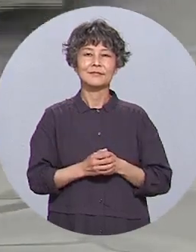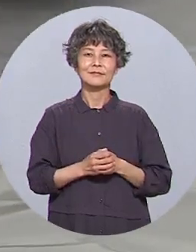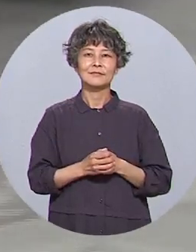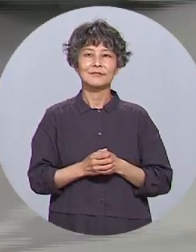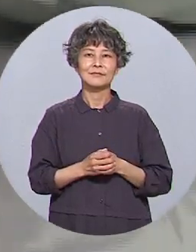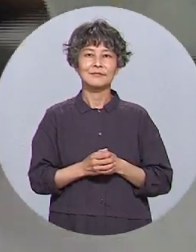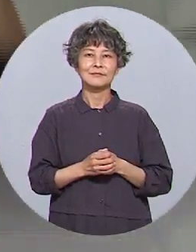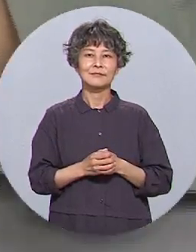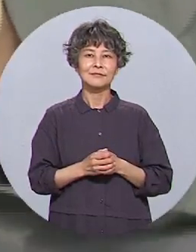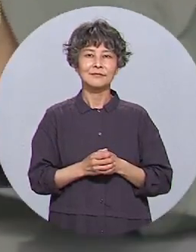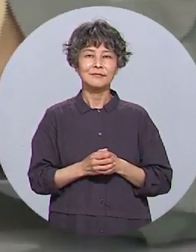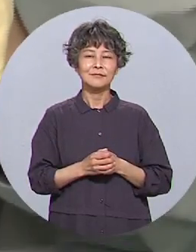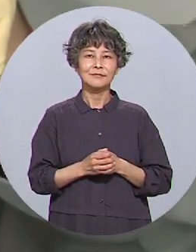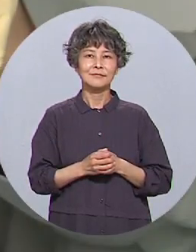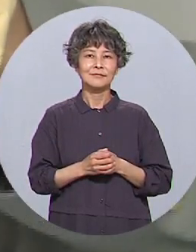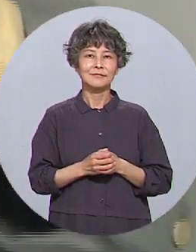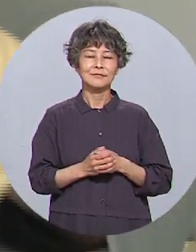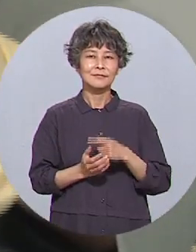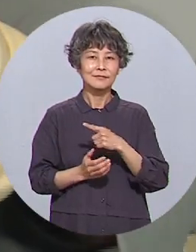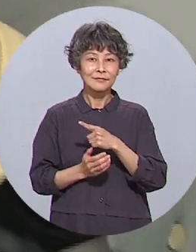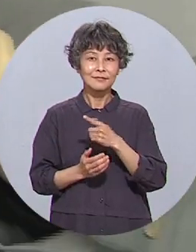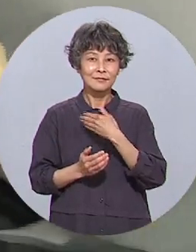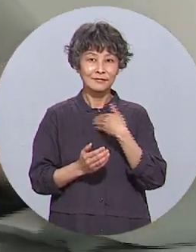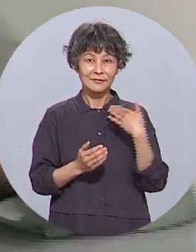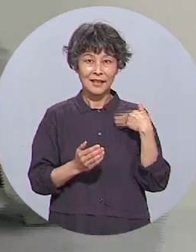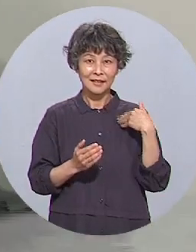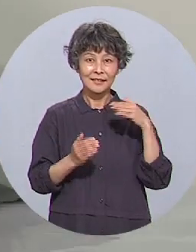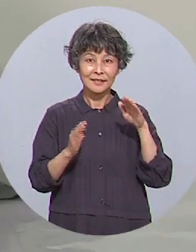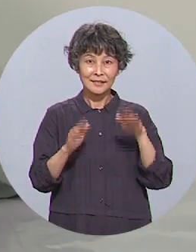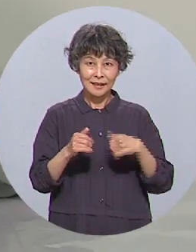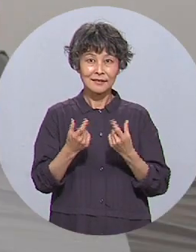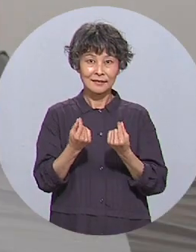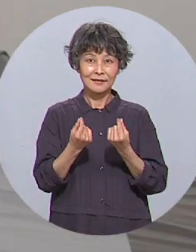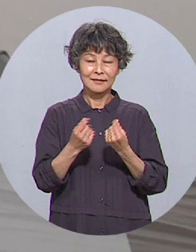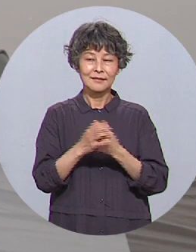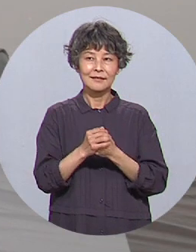えい、これでいけたでしょ。